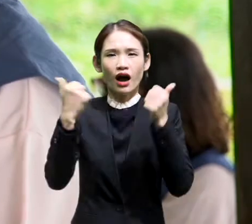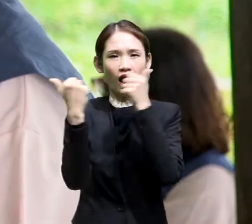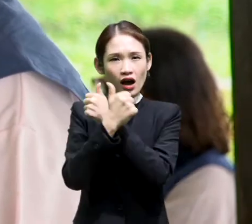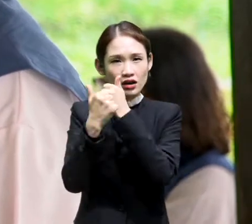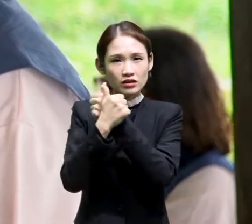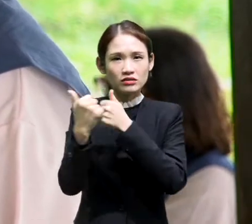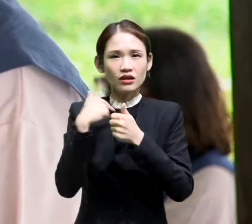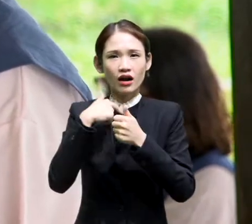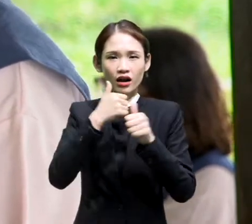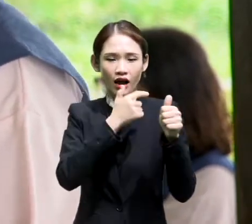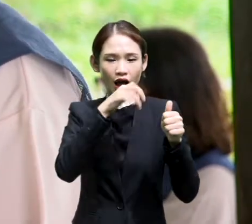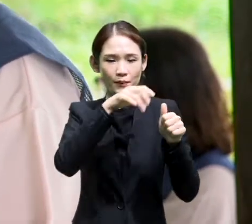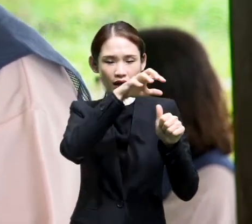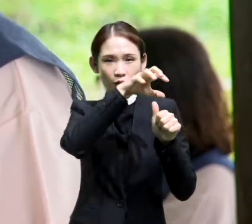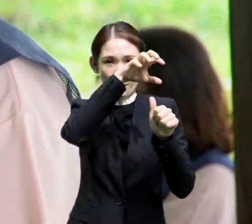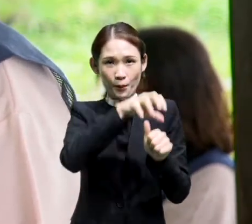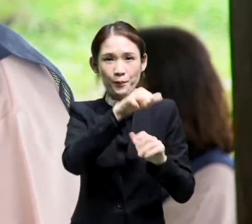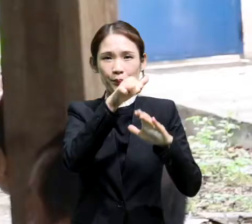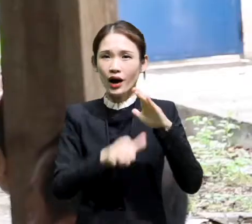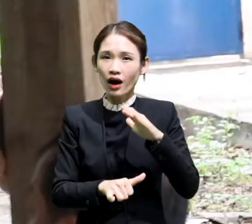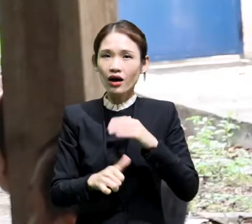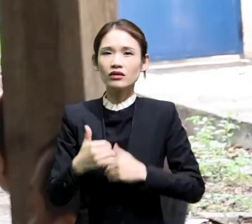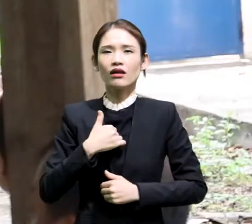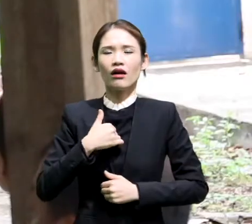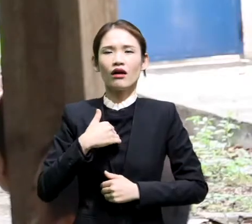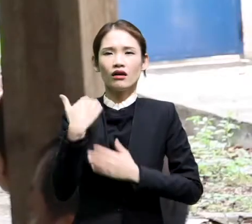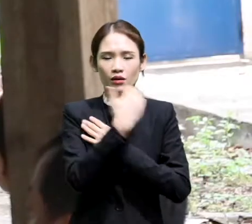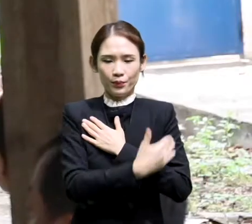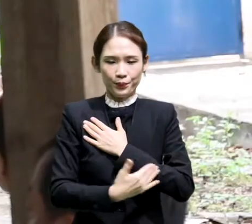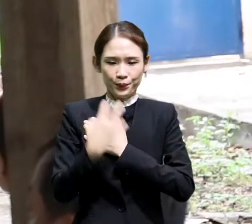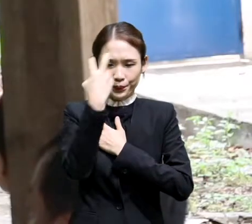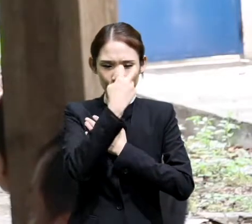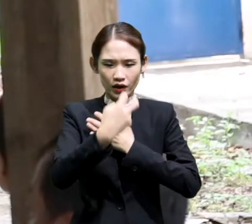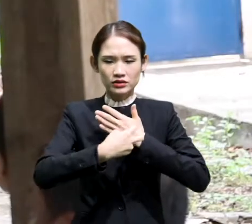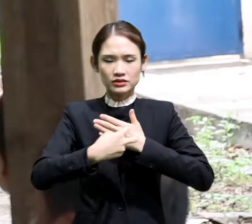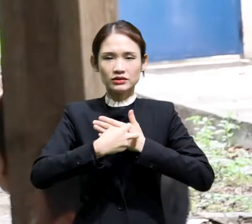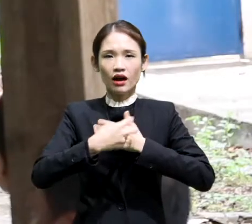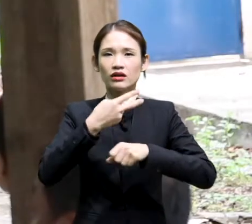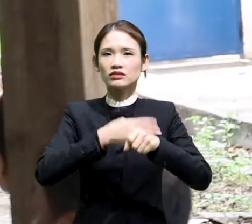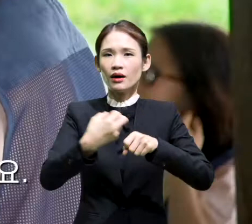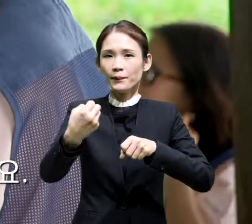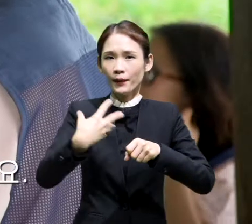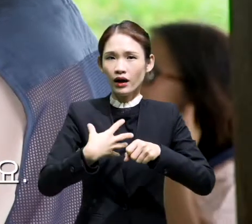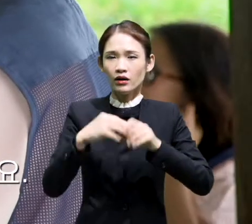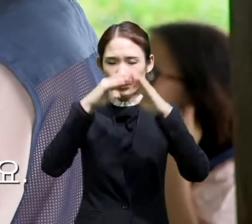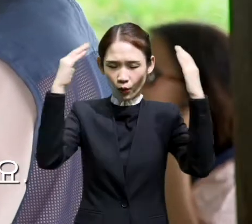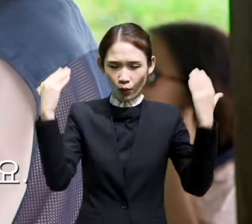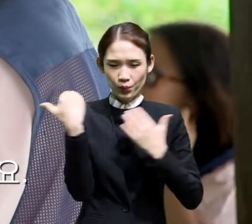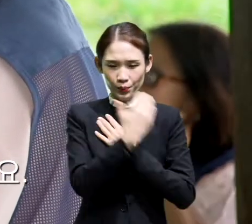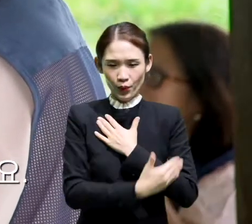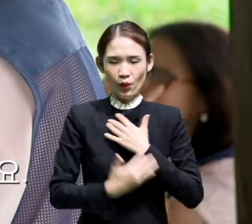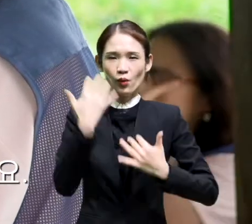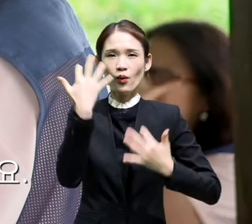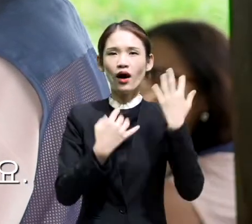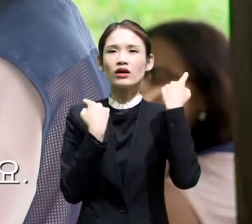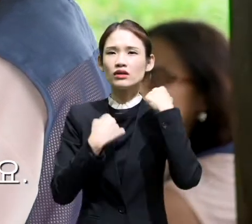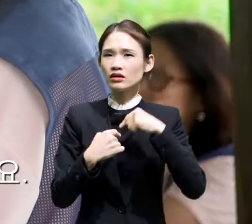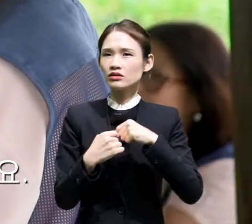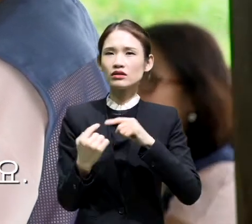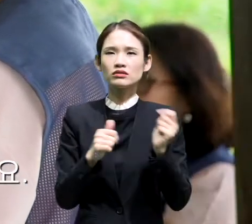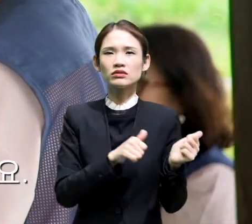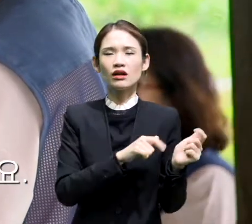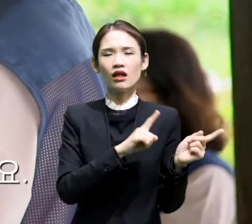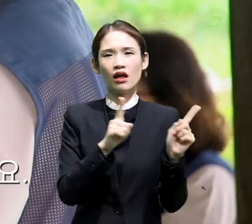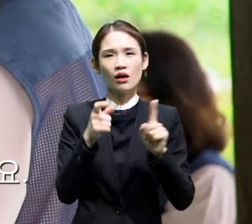중심을 잃은 아저씨는 나를 가마솥에 빠뜨렸어요. 그러나 나의 상태를 살펴본 의사는 전신 화상으로 이 아이는 살